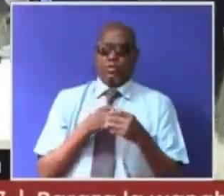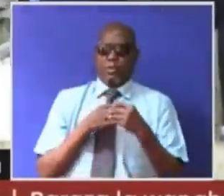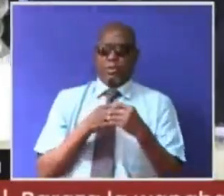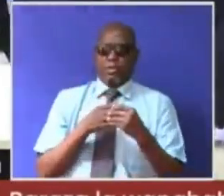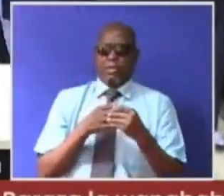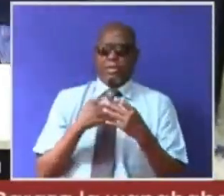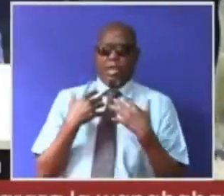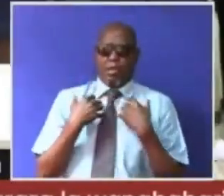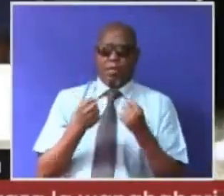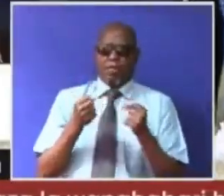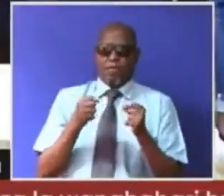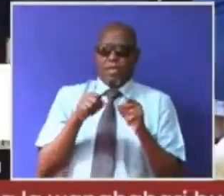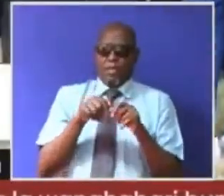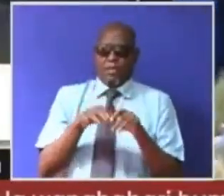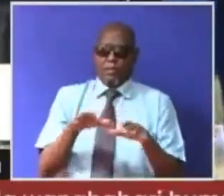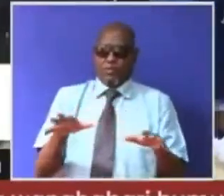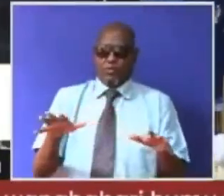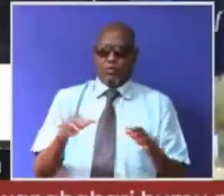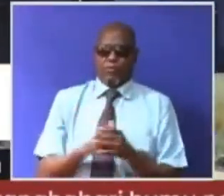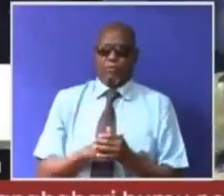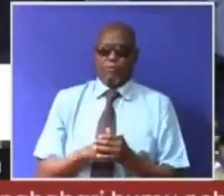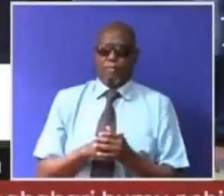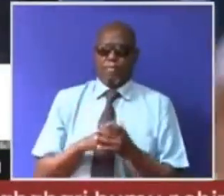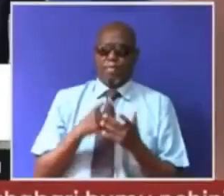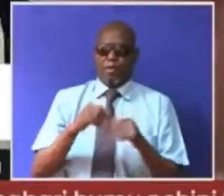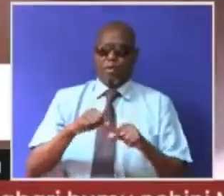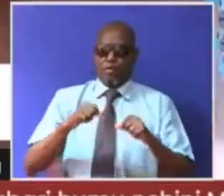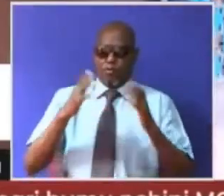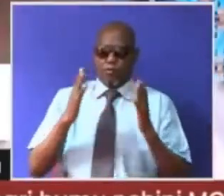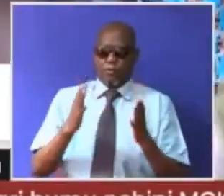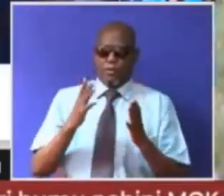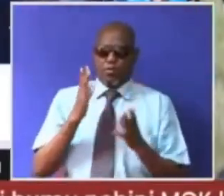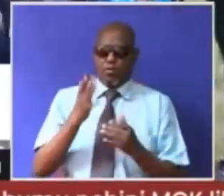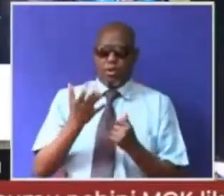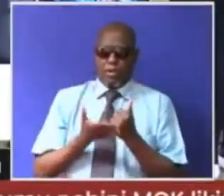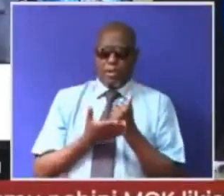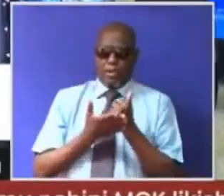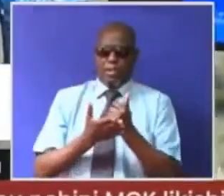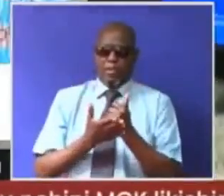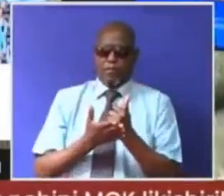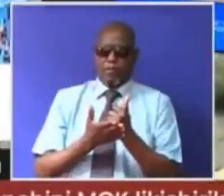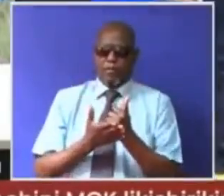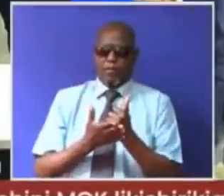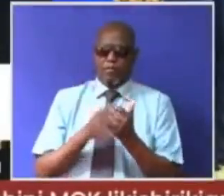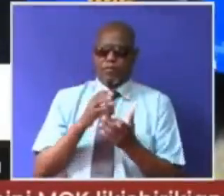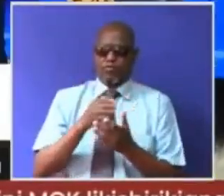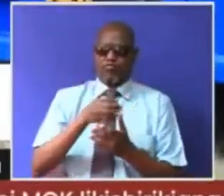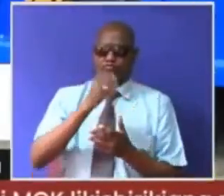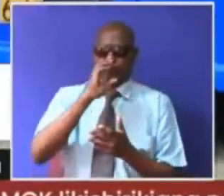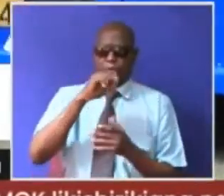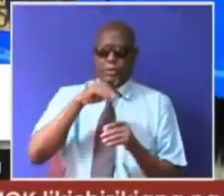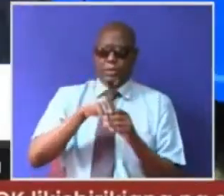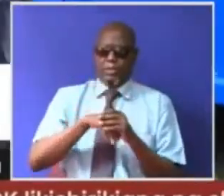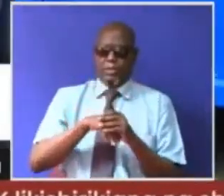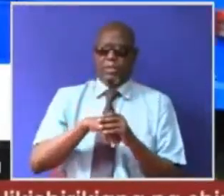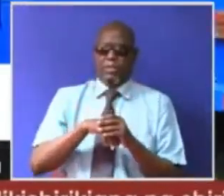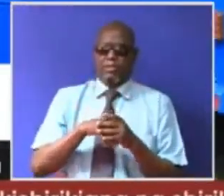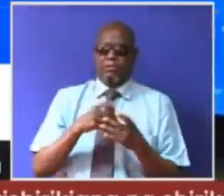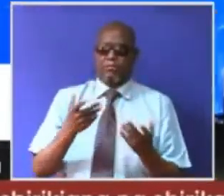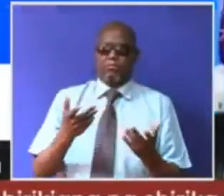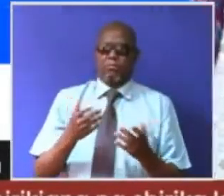mashinani. Maafisa hao wapya waliofuzu watasaidia kukuza afya ya kinywa katika jamii.